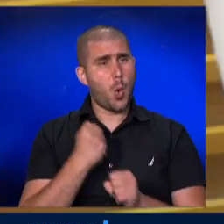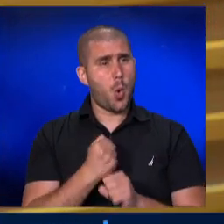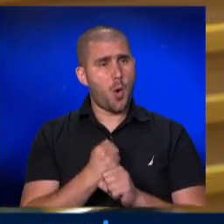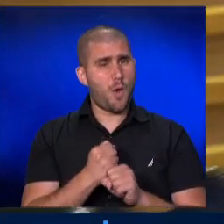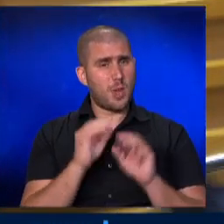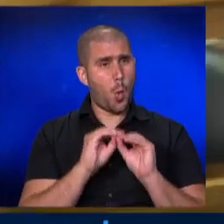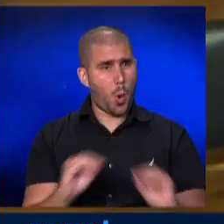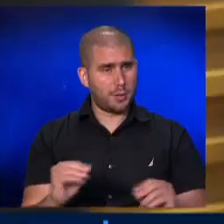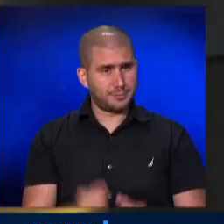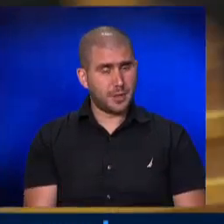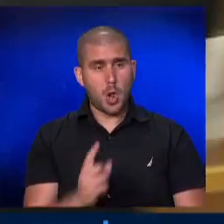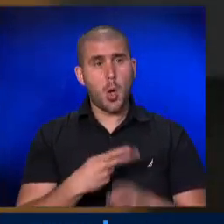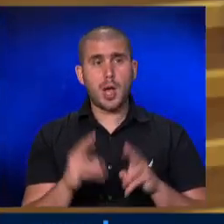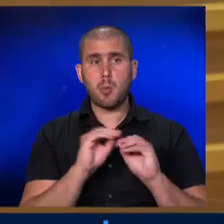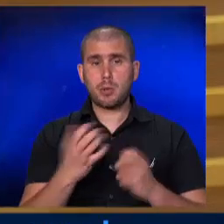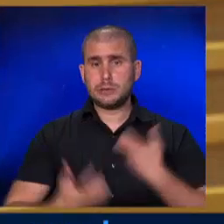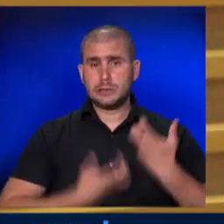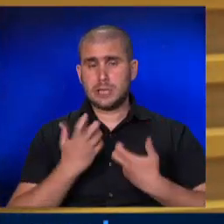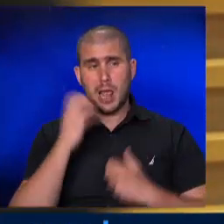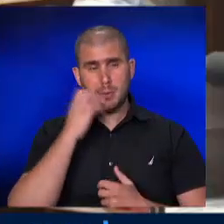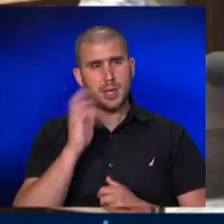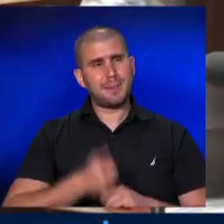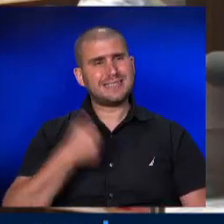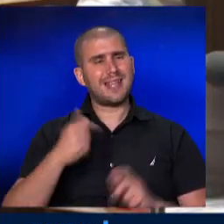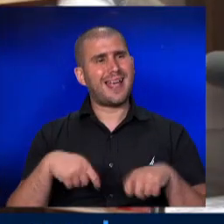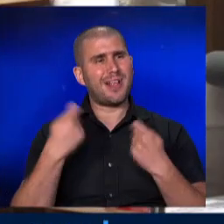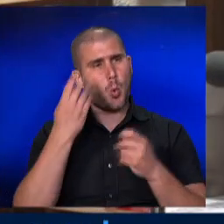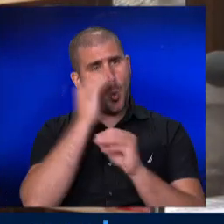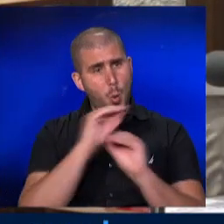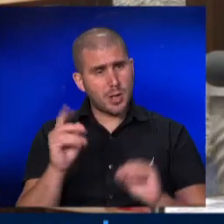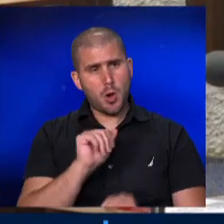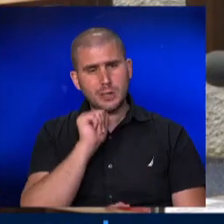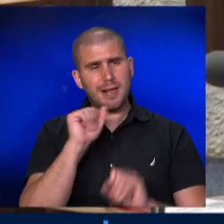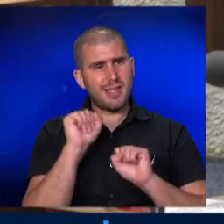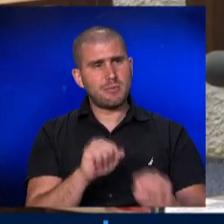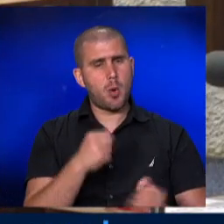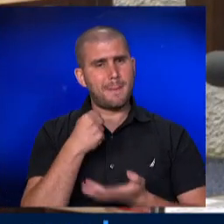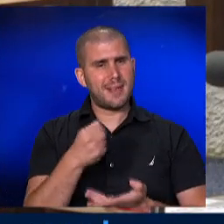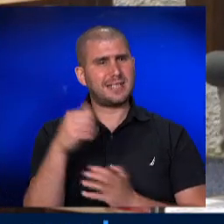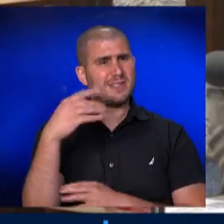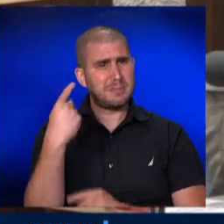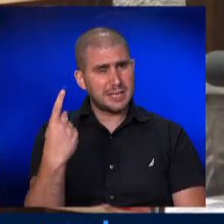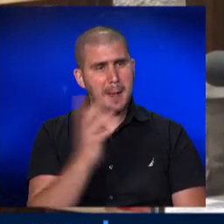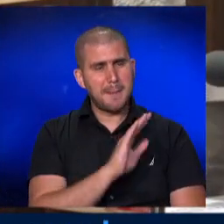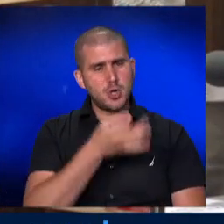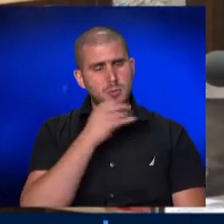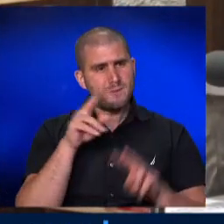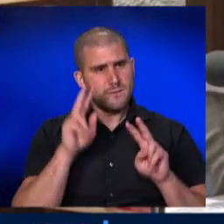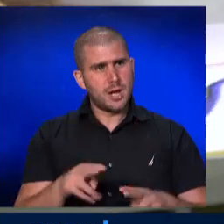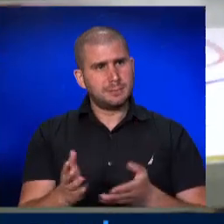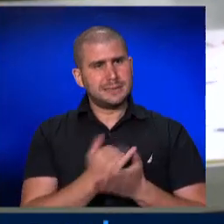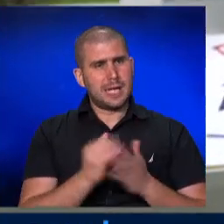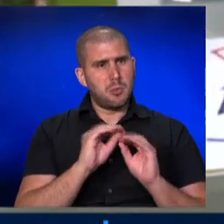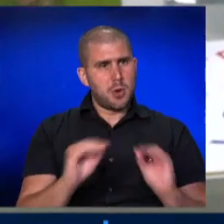ההוראה. ולא רק המורים זועמים על ליברמן, גם שרת החינוך הודיעה היום שלא תתמוך בתקציב המדינה בלי שיפור ניכר בשכר